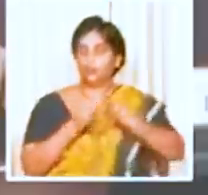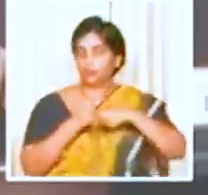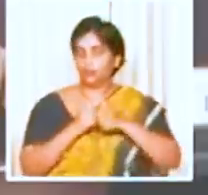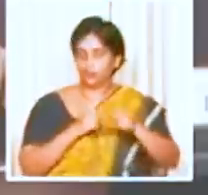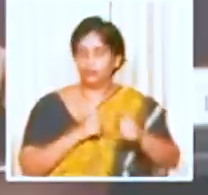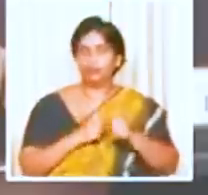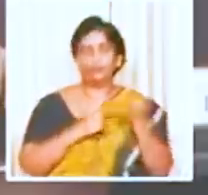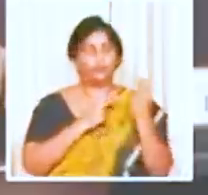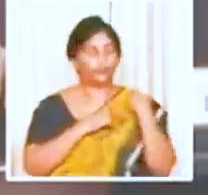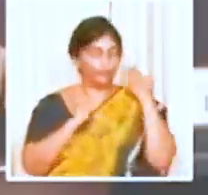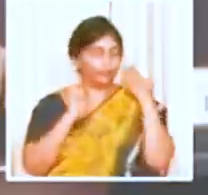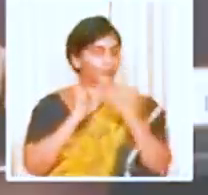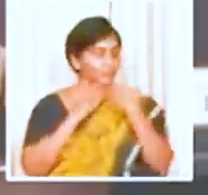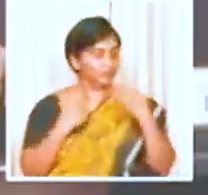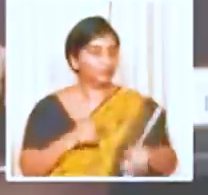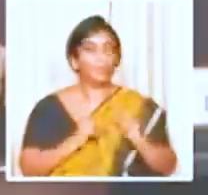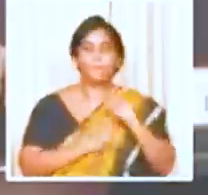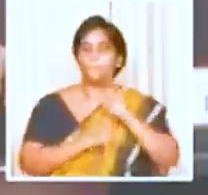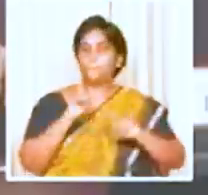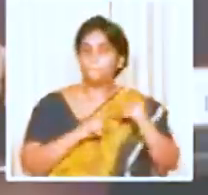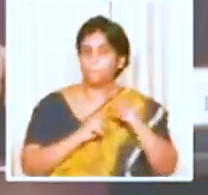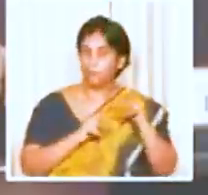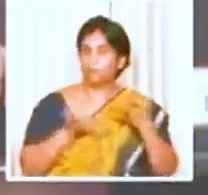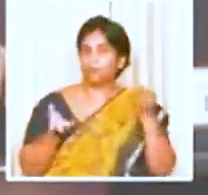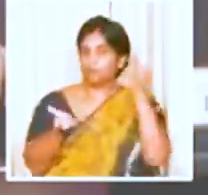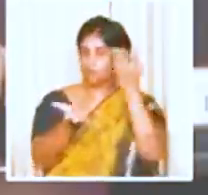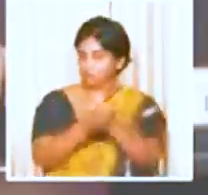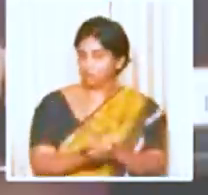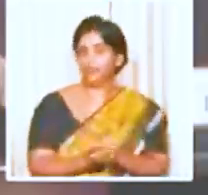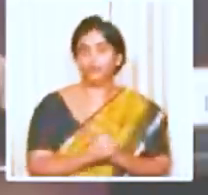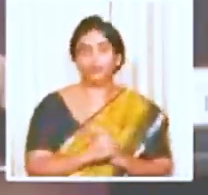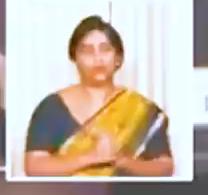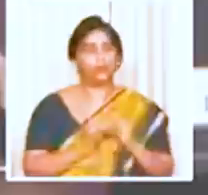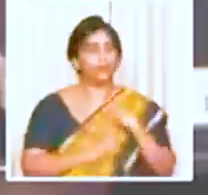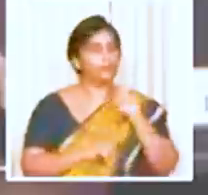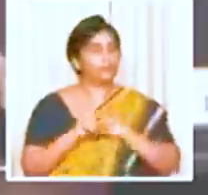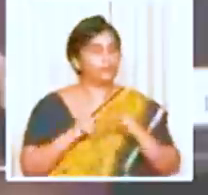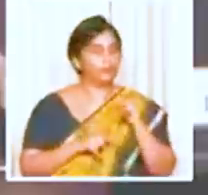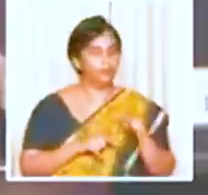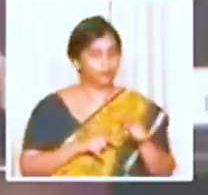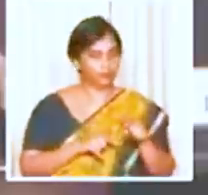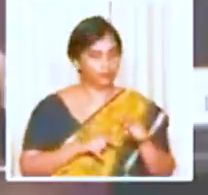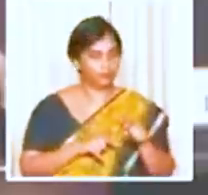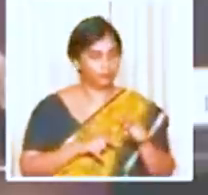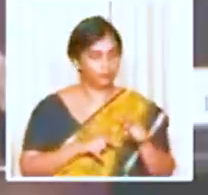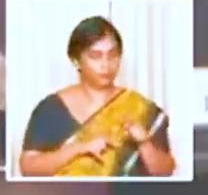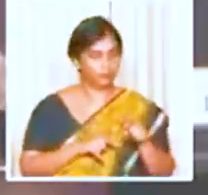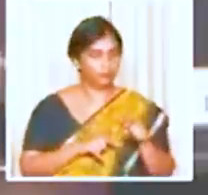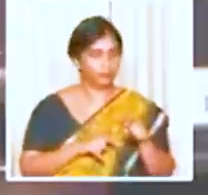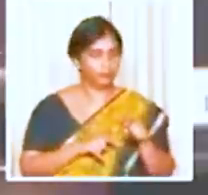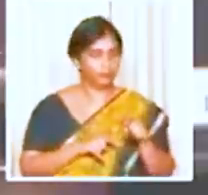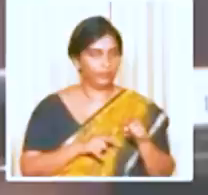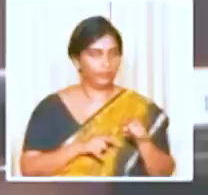எடுத்து அதனைத் தொடர்ந்து பாராளுமன்றத்துக்கு இதை எடுத்து வந்து பாராளுமன்றம் ஊடாகவும் கூட ஒரு பிரேரணை தன்னுடைய இருக்கும் இந்த மொட்டு